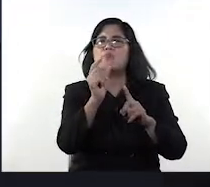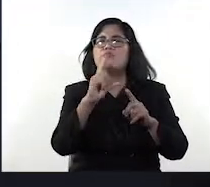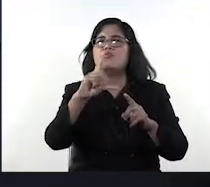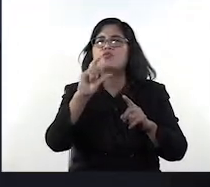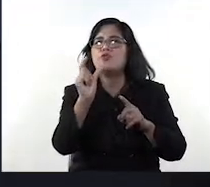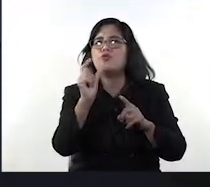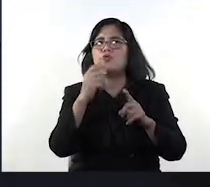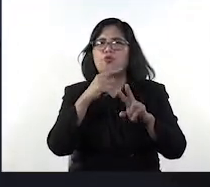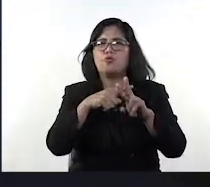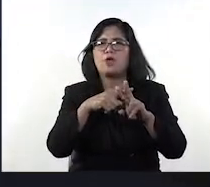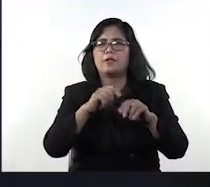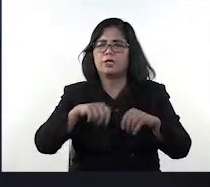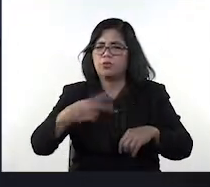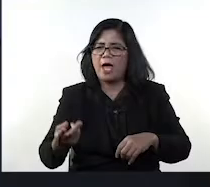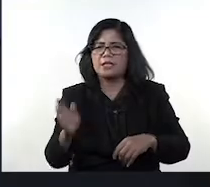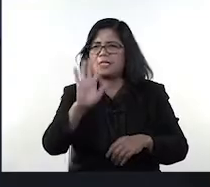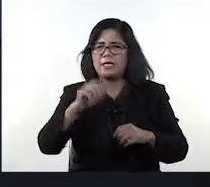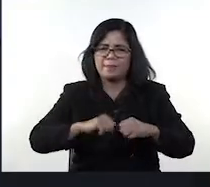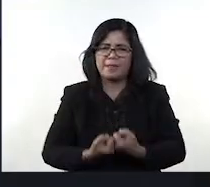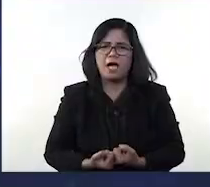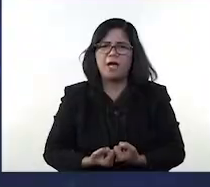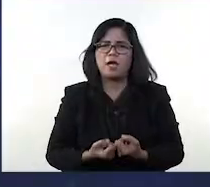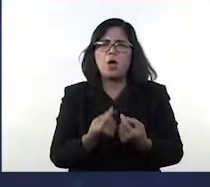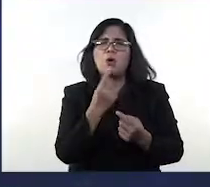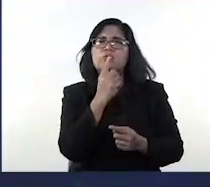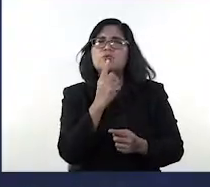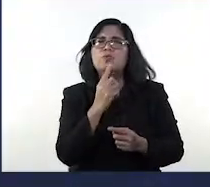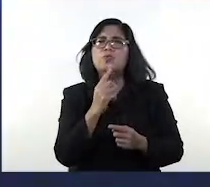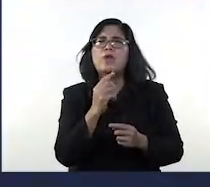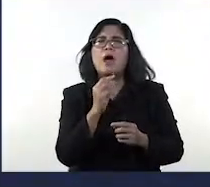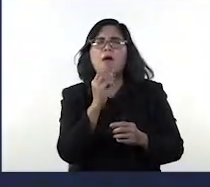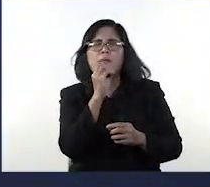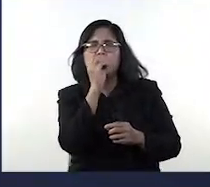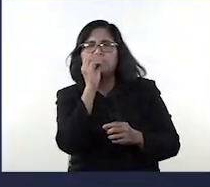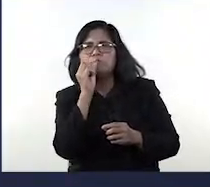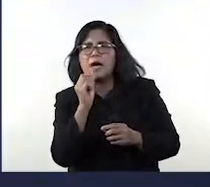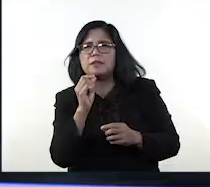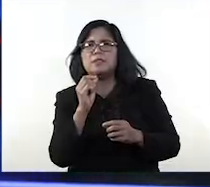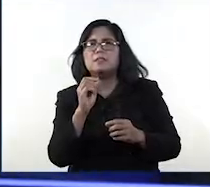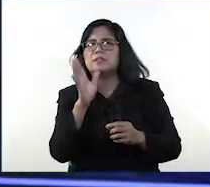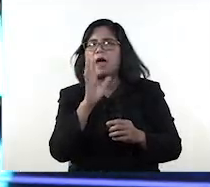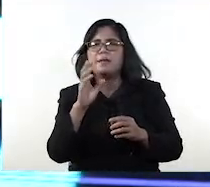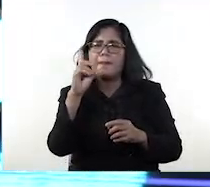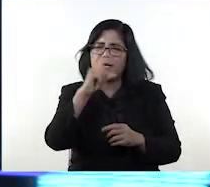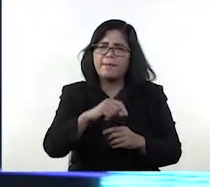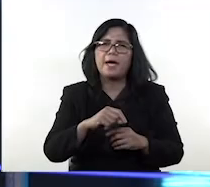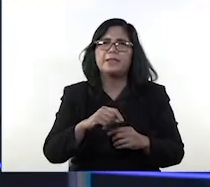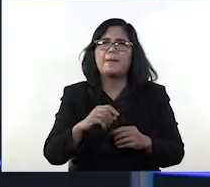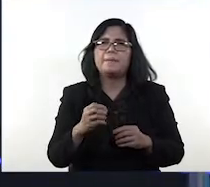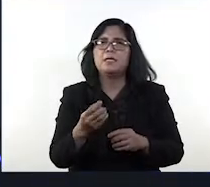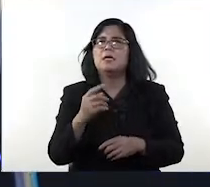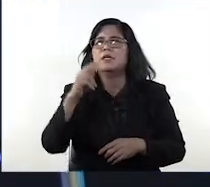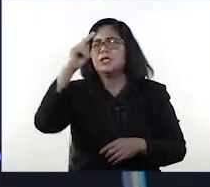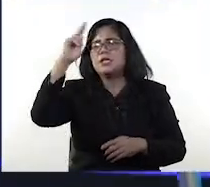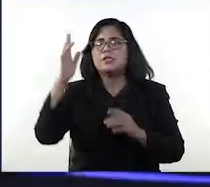dipatahkannya sumbu yang sudah pudar nyalanya tidak akan dipadamkannya biarlah Tuhan yang selalu melihat harapan dalam hidup